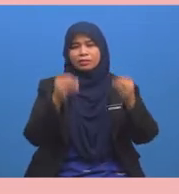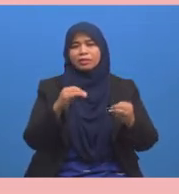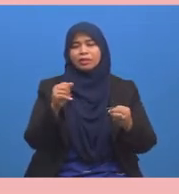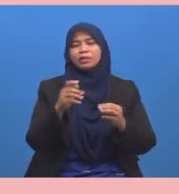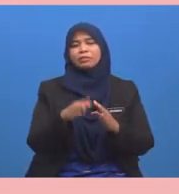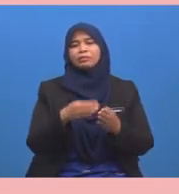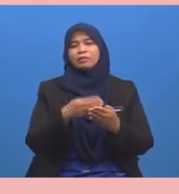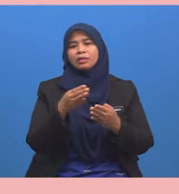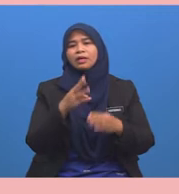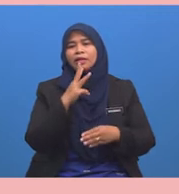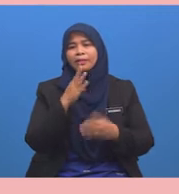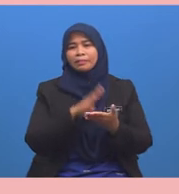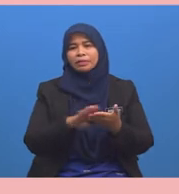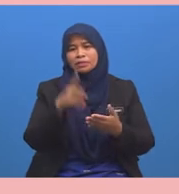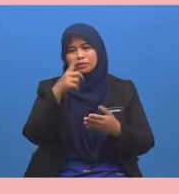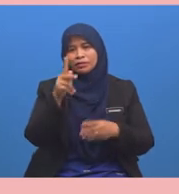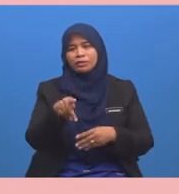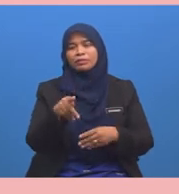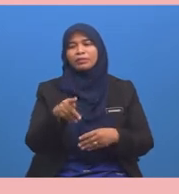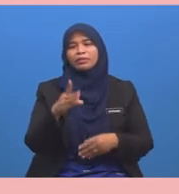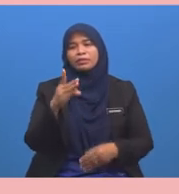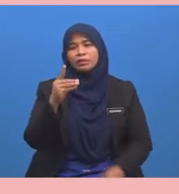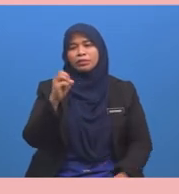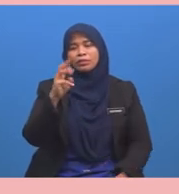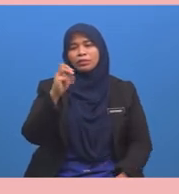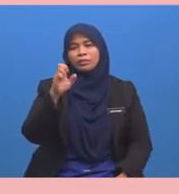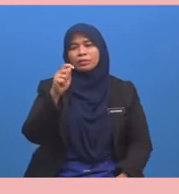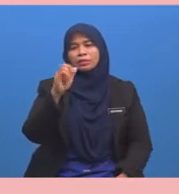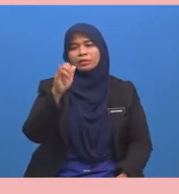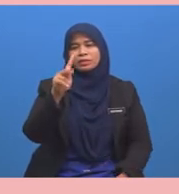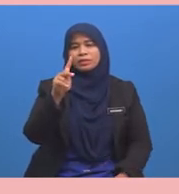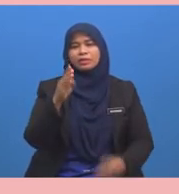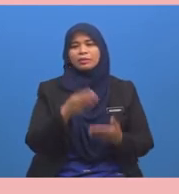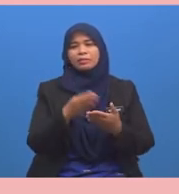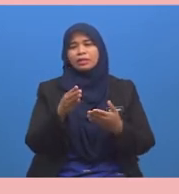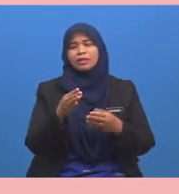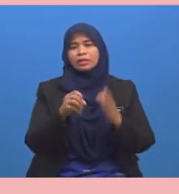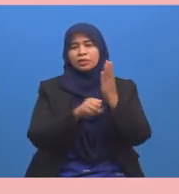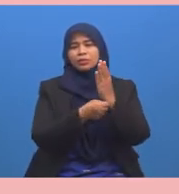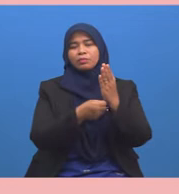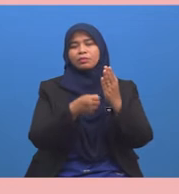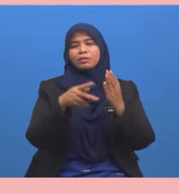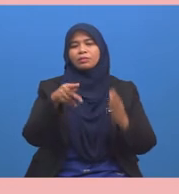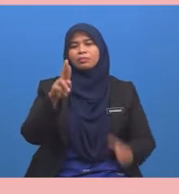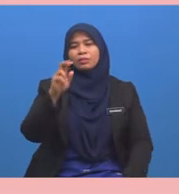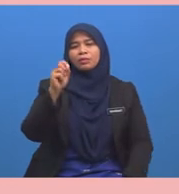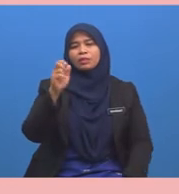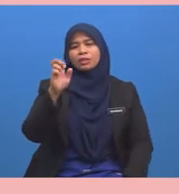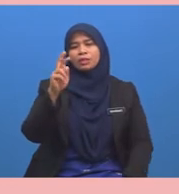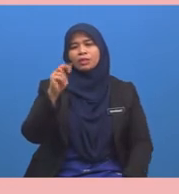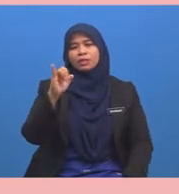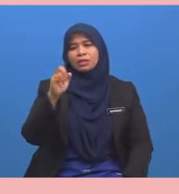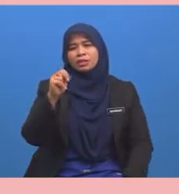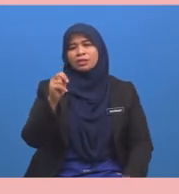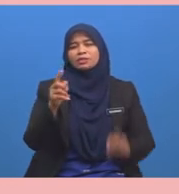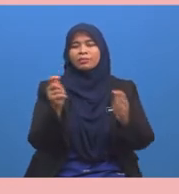membekalkan air bersih untuk keperluan domestik. Yang kedua, membekalkan sumber protein seperti ikan, udang,